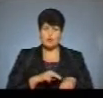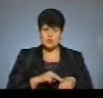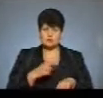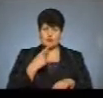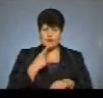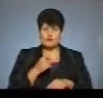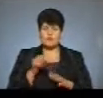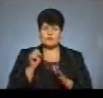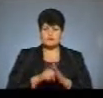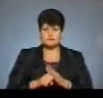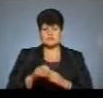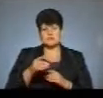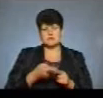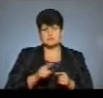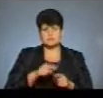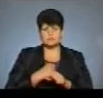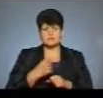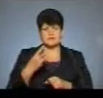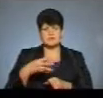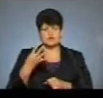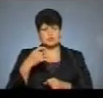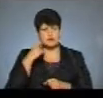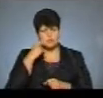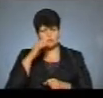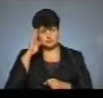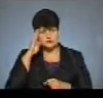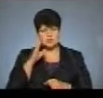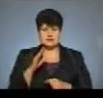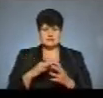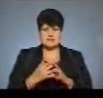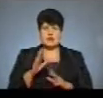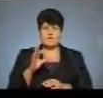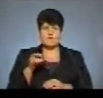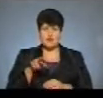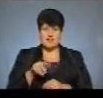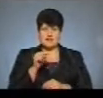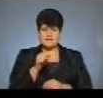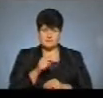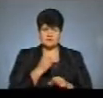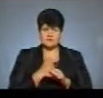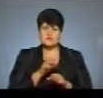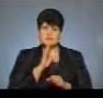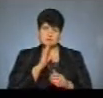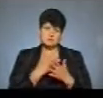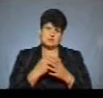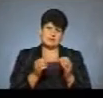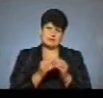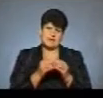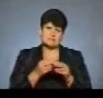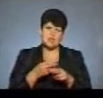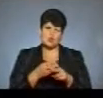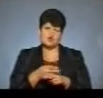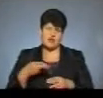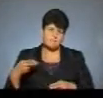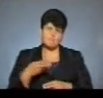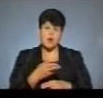у вбивстві підозрюють 34-річного жителя села Воля. За її словами, він наніс дівчині близько 10 ножових